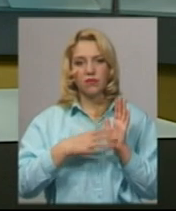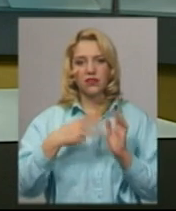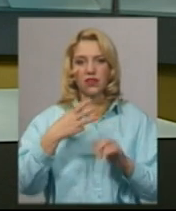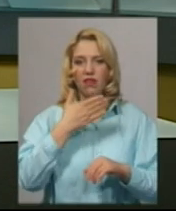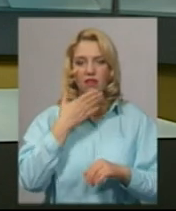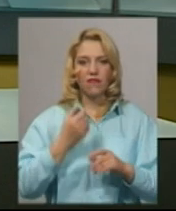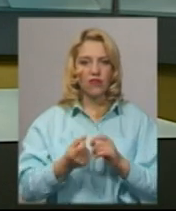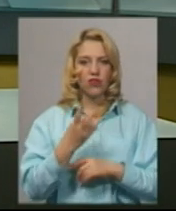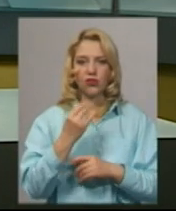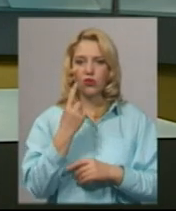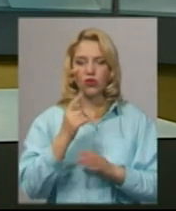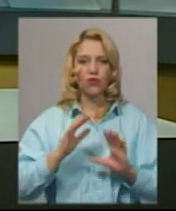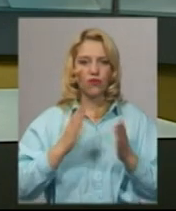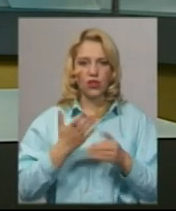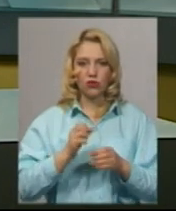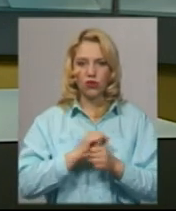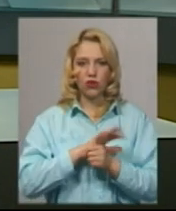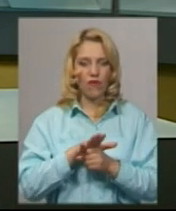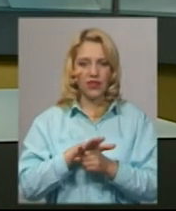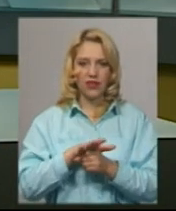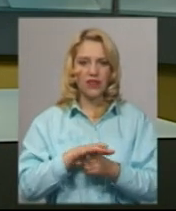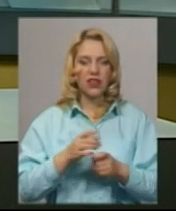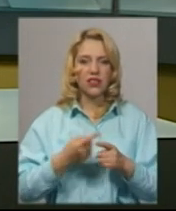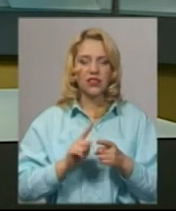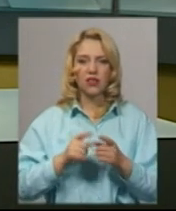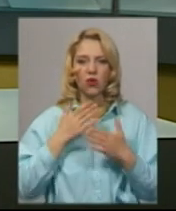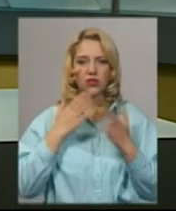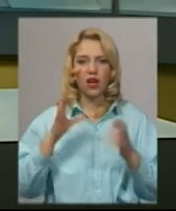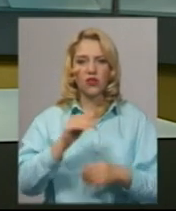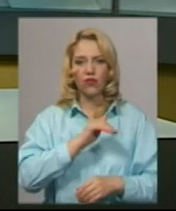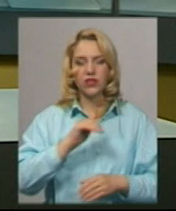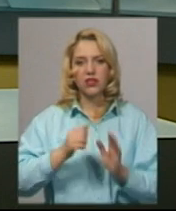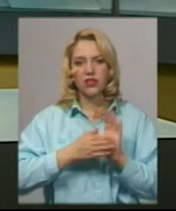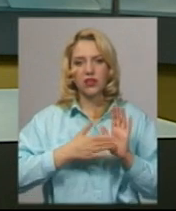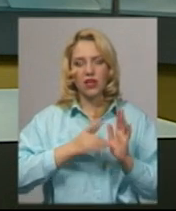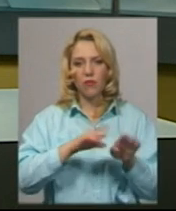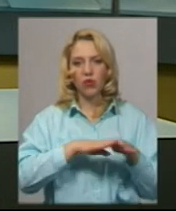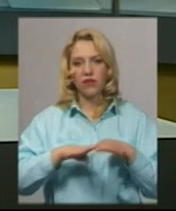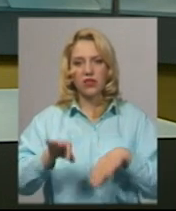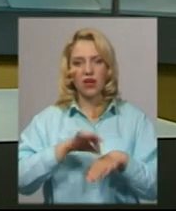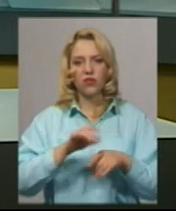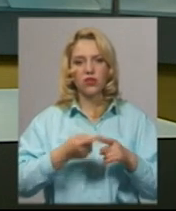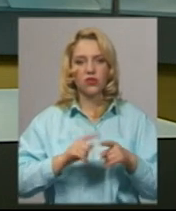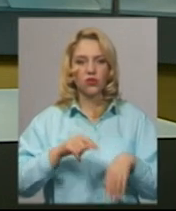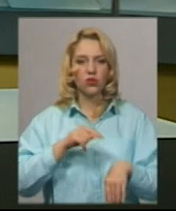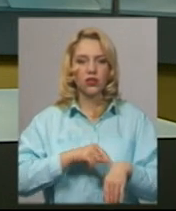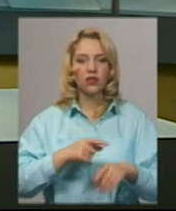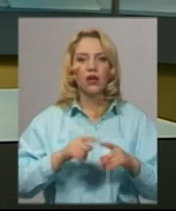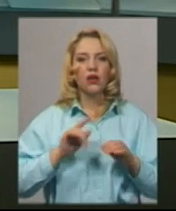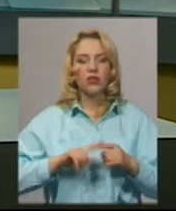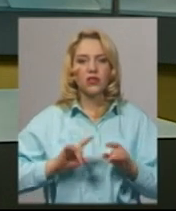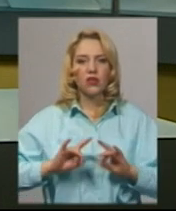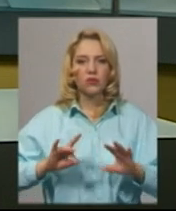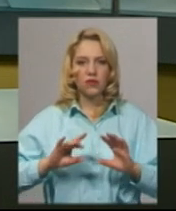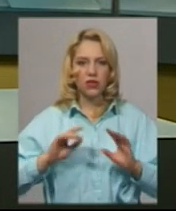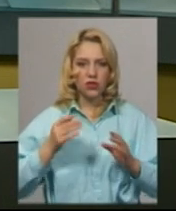виявили жодного випадку захворювання на COVID-19. Це останні офіційні дані про рівень захворюваності на цю годину. Про це Суспільному